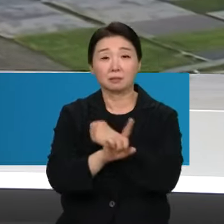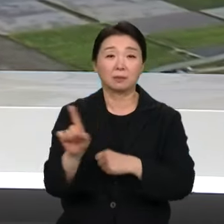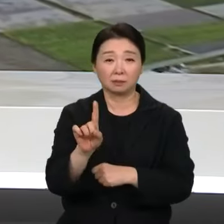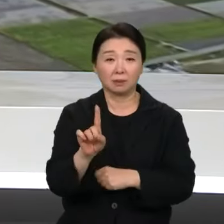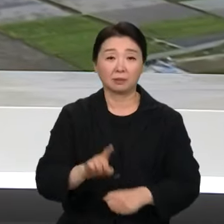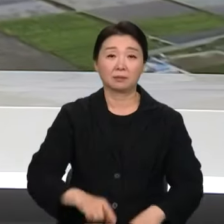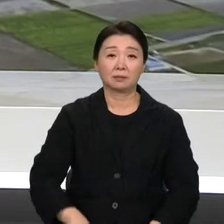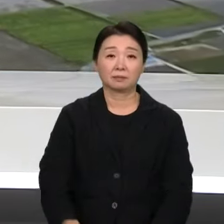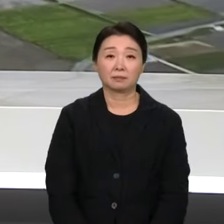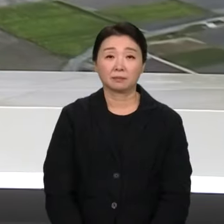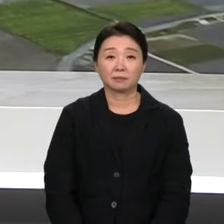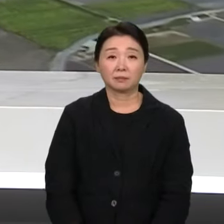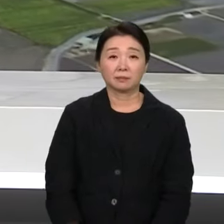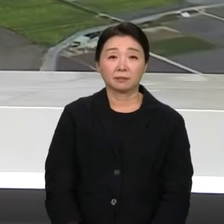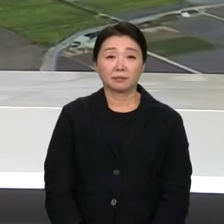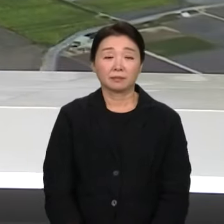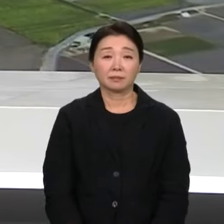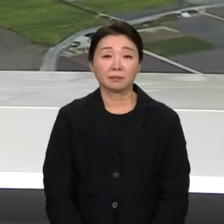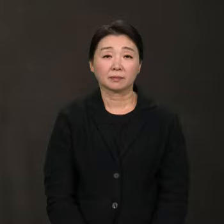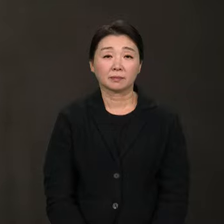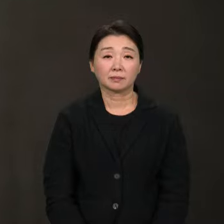김민 기자가 짚어드립니다.